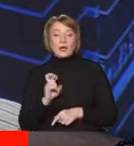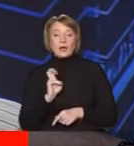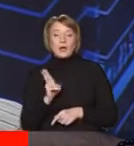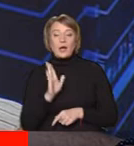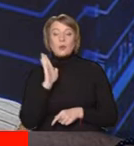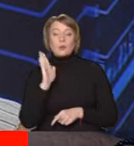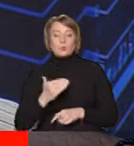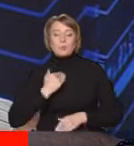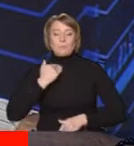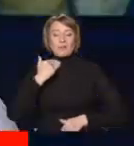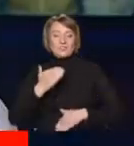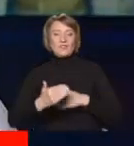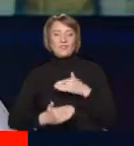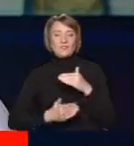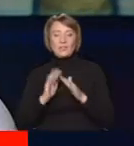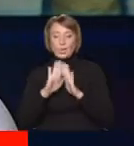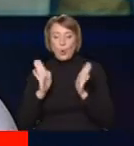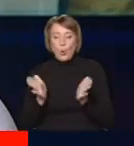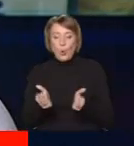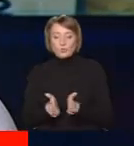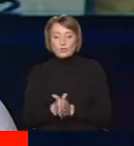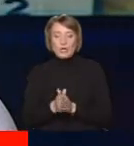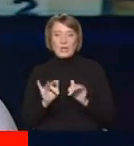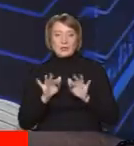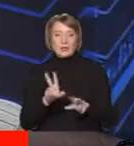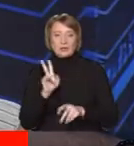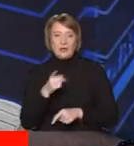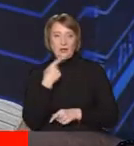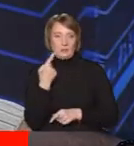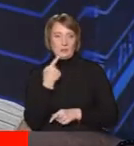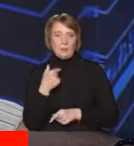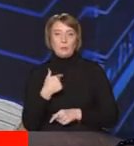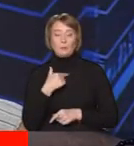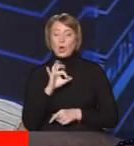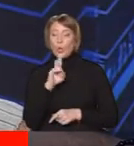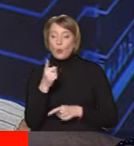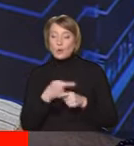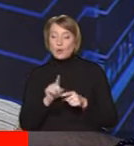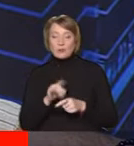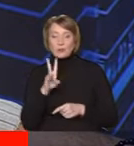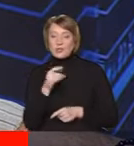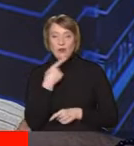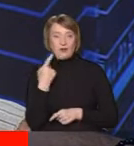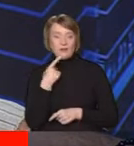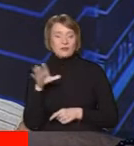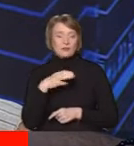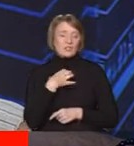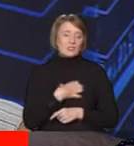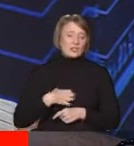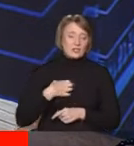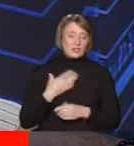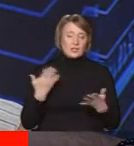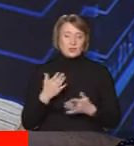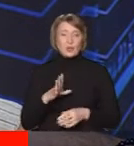будем двигать наше общее дело, которое называется Киев. Мы об этом не говорим. Все те стратегии, которые были